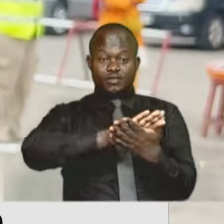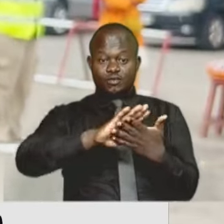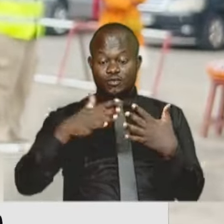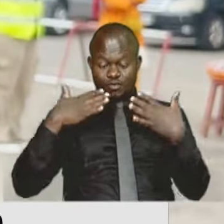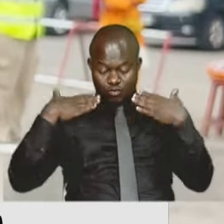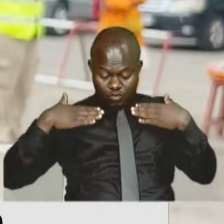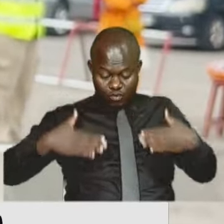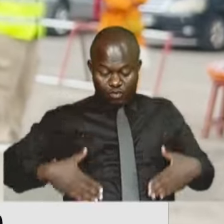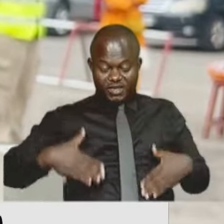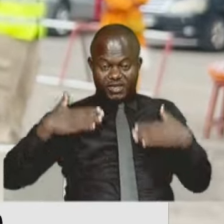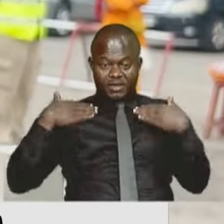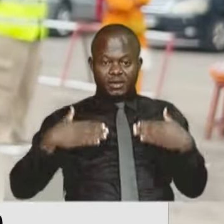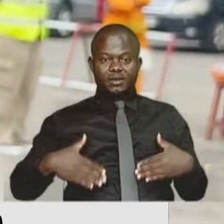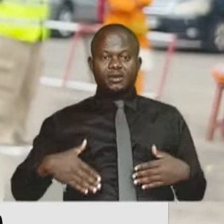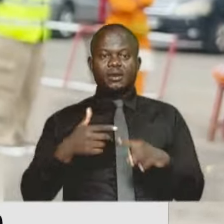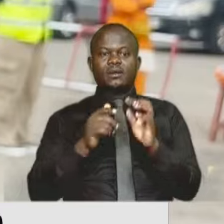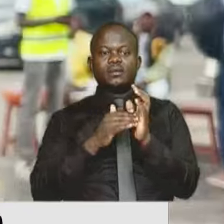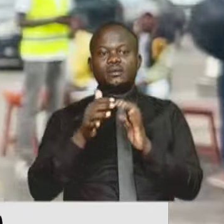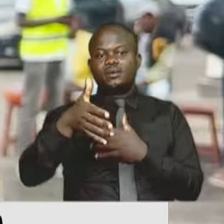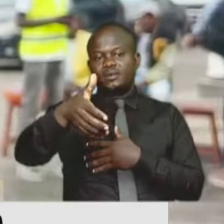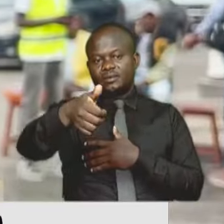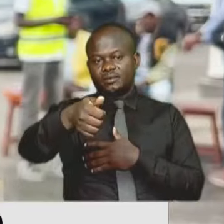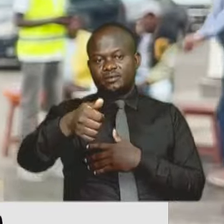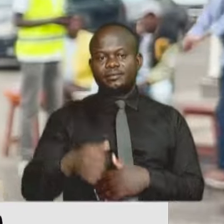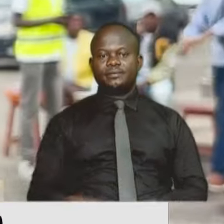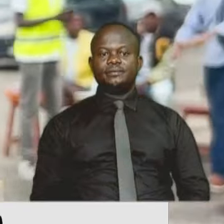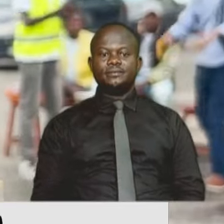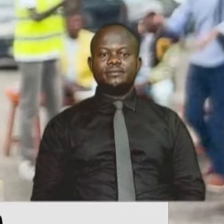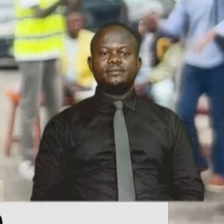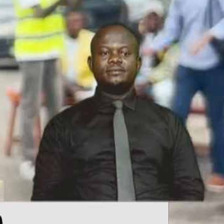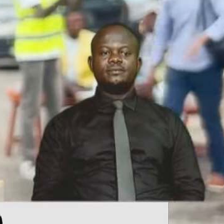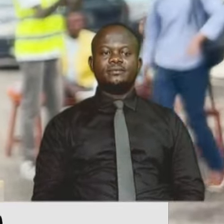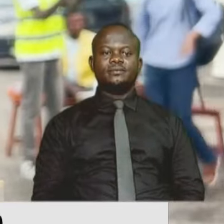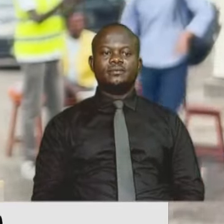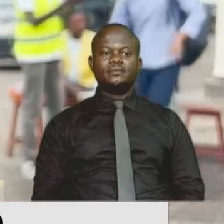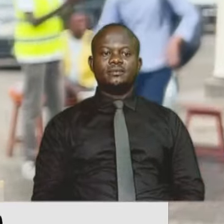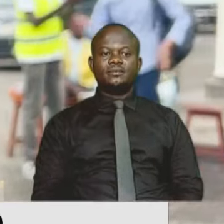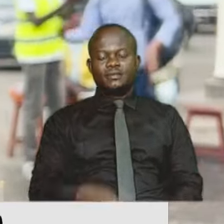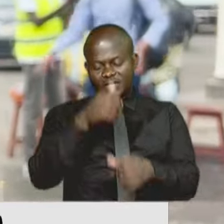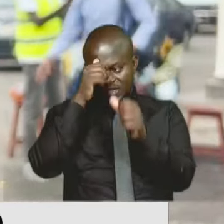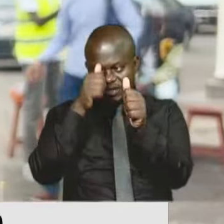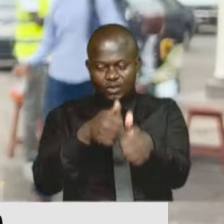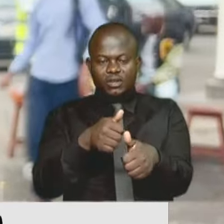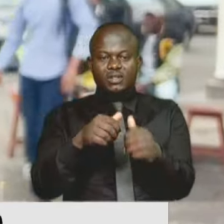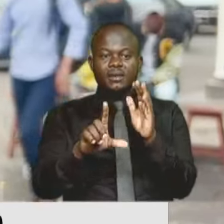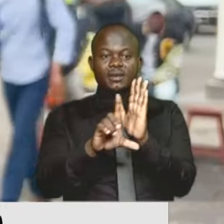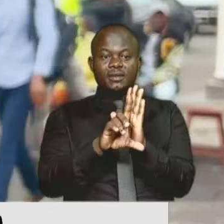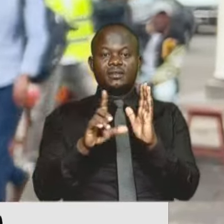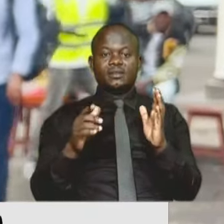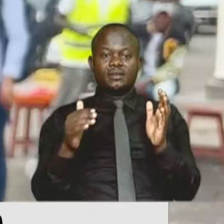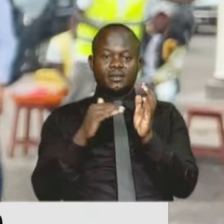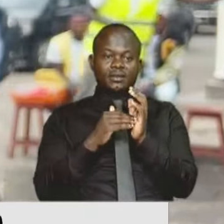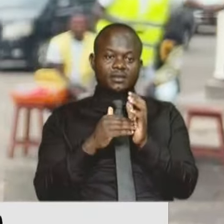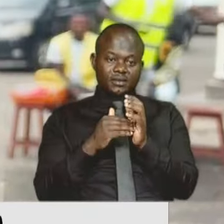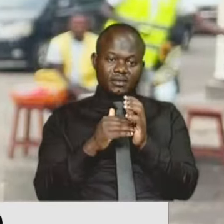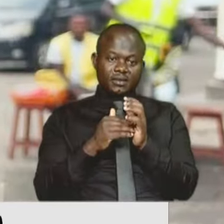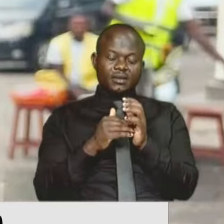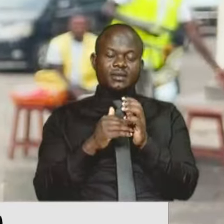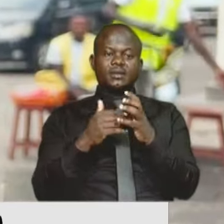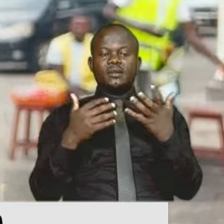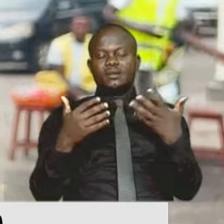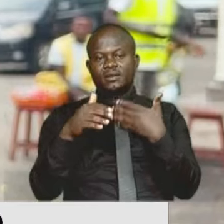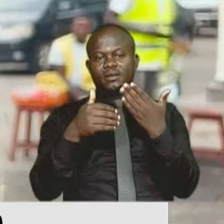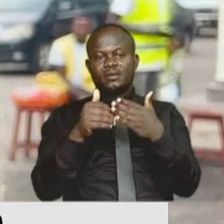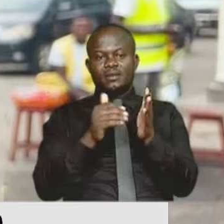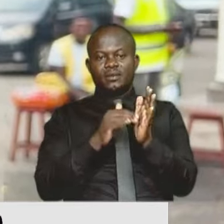wacu tukirinda no kuramukanya byose ni ukurikiza amabwiriza tugakaraba intoki